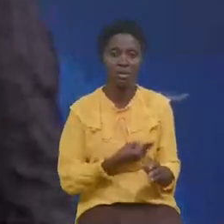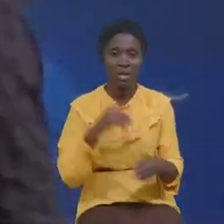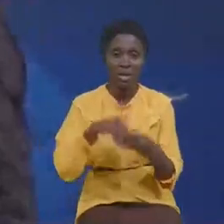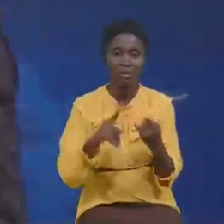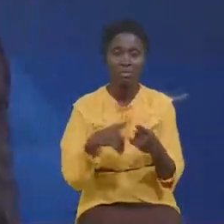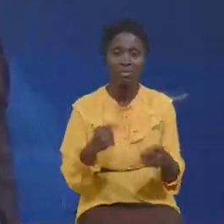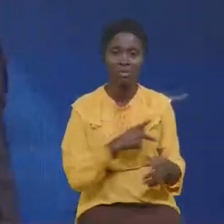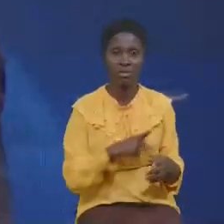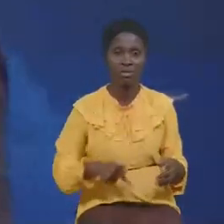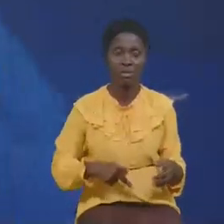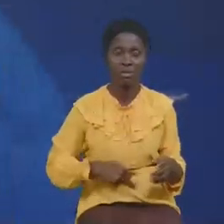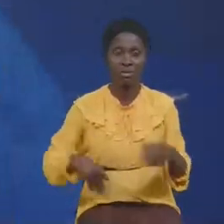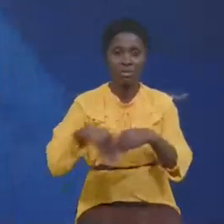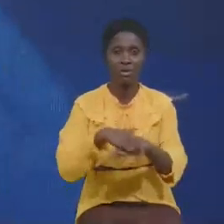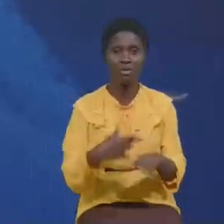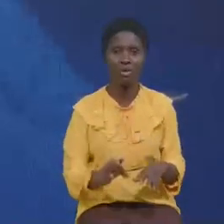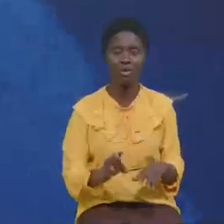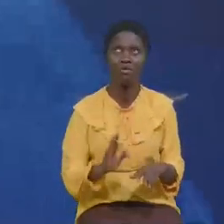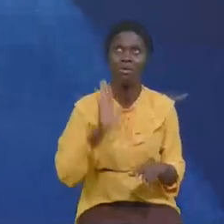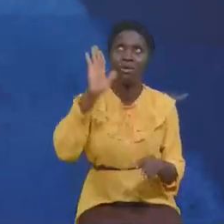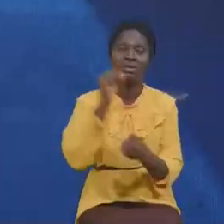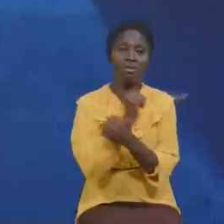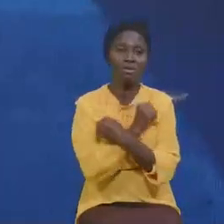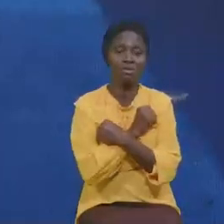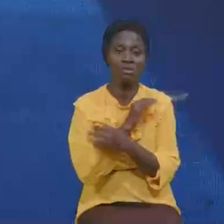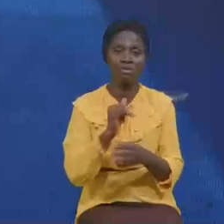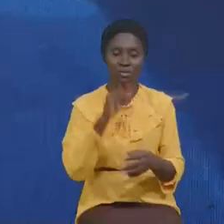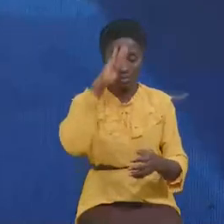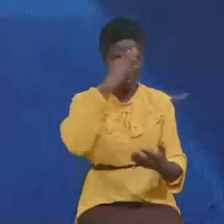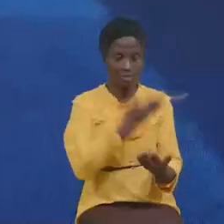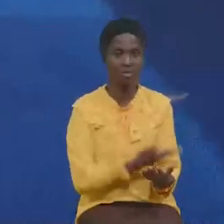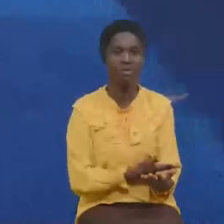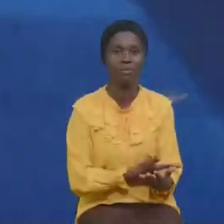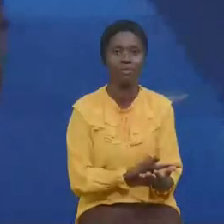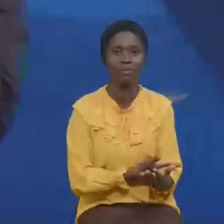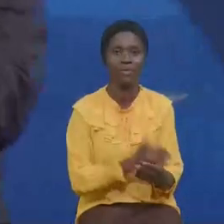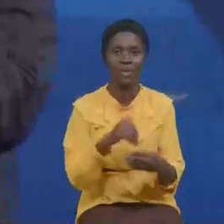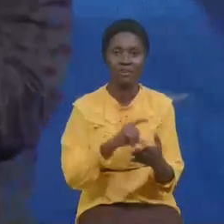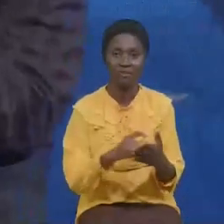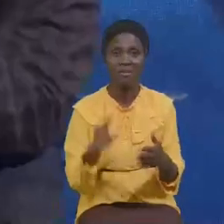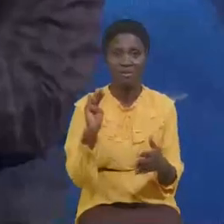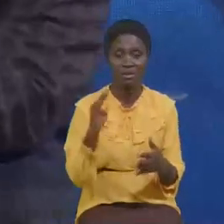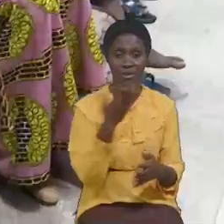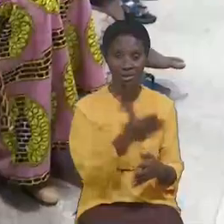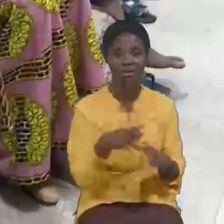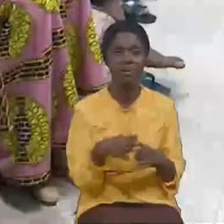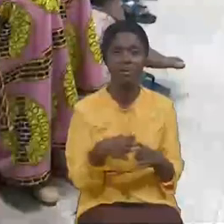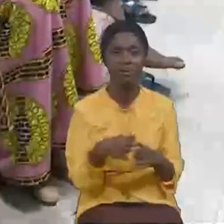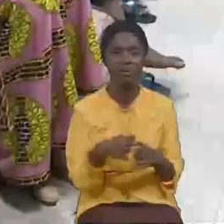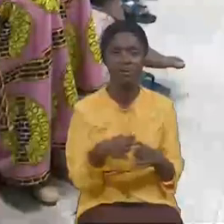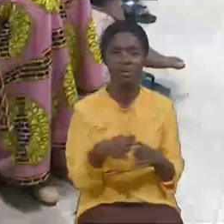transportés dans le royaume du Fils de son amour. Et le verset 14 dit, « En qui